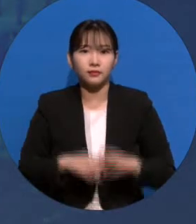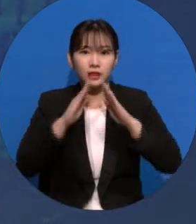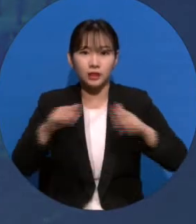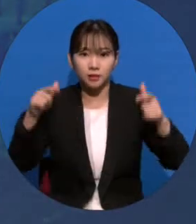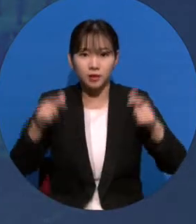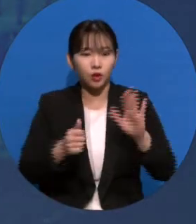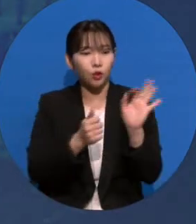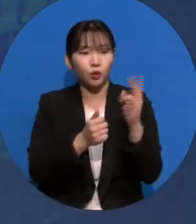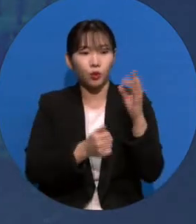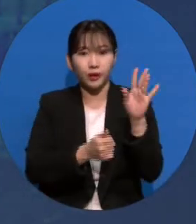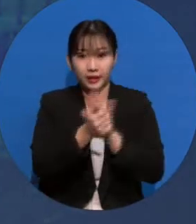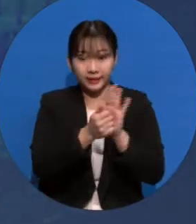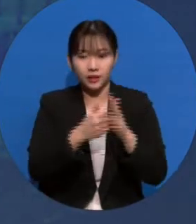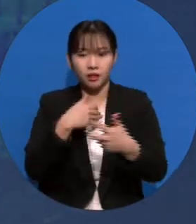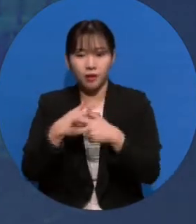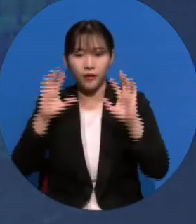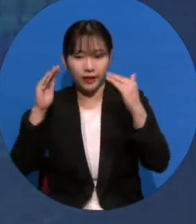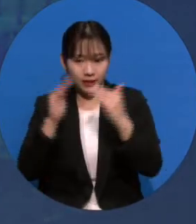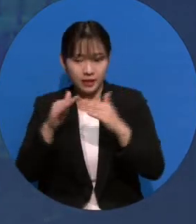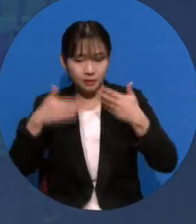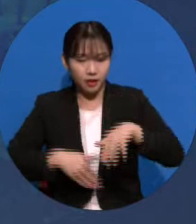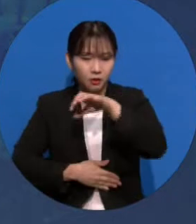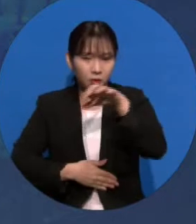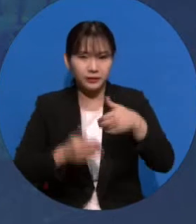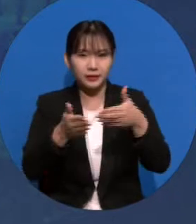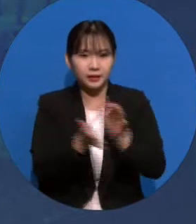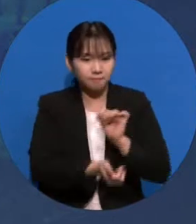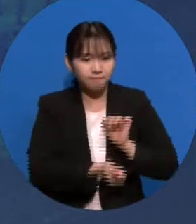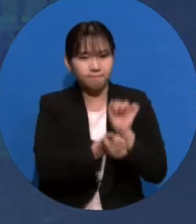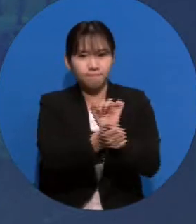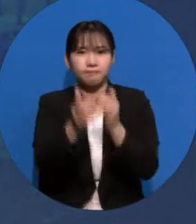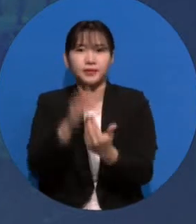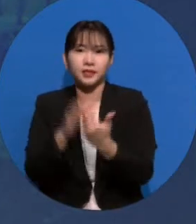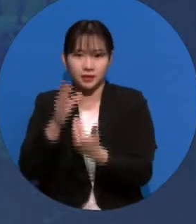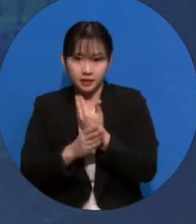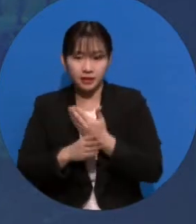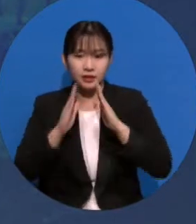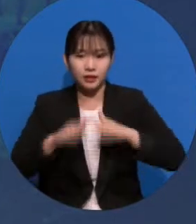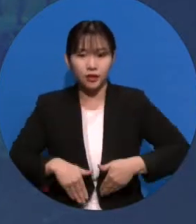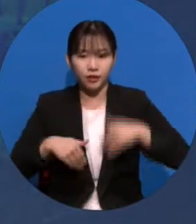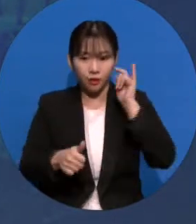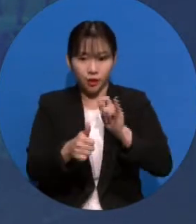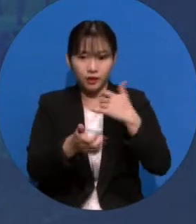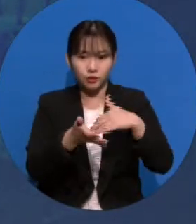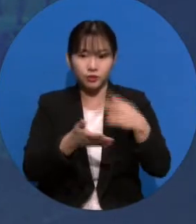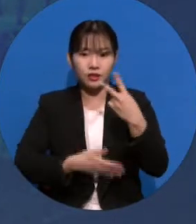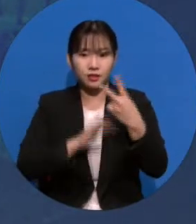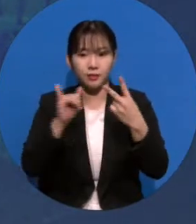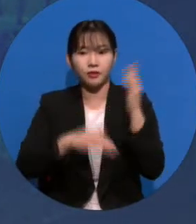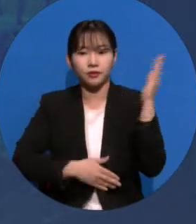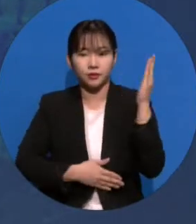전남 지역 요양시설과 병원, 어린이집 등 취약시설에 집단 감염이 잇따르면서 전남의 확진자는 2천